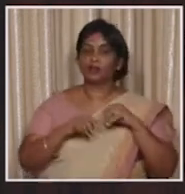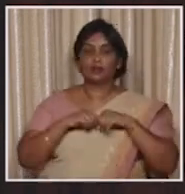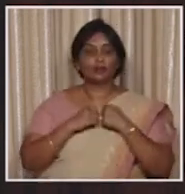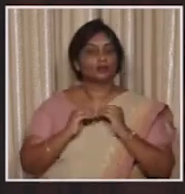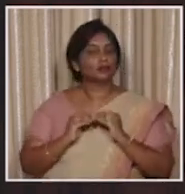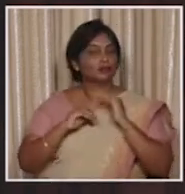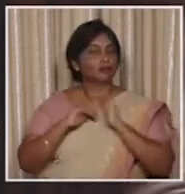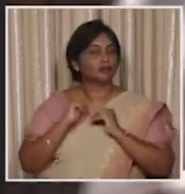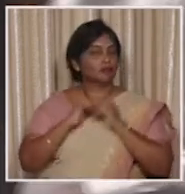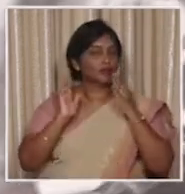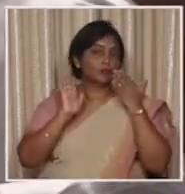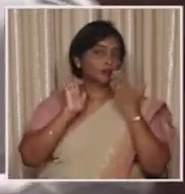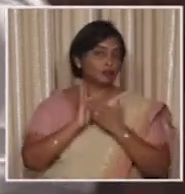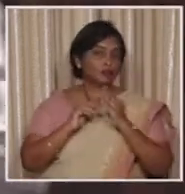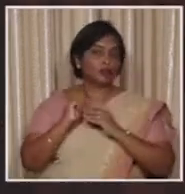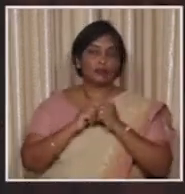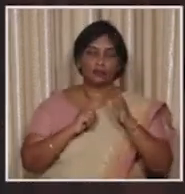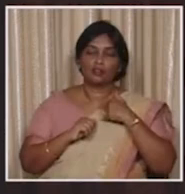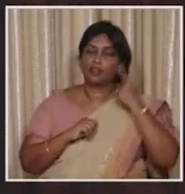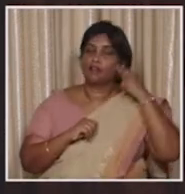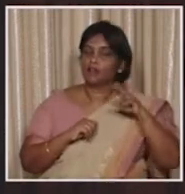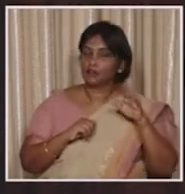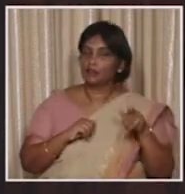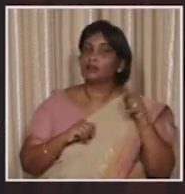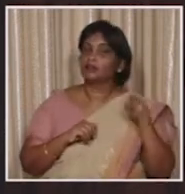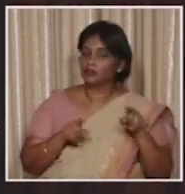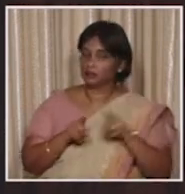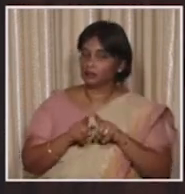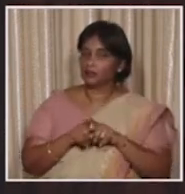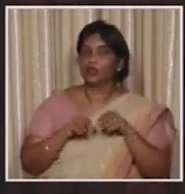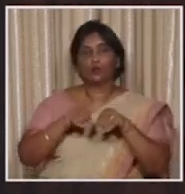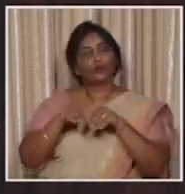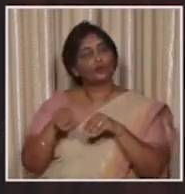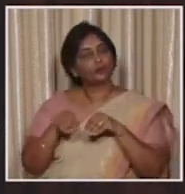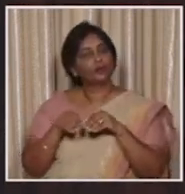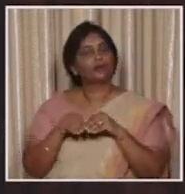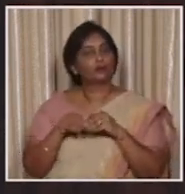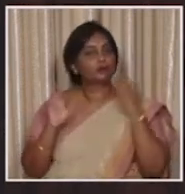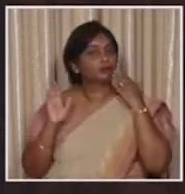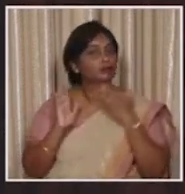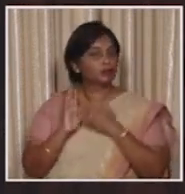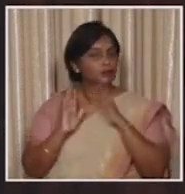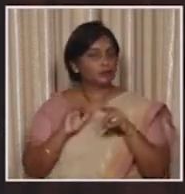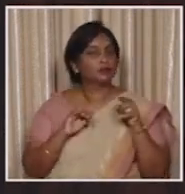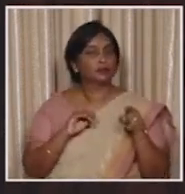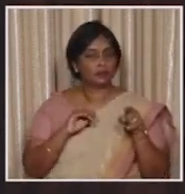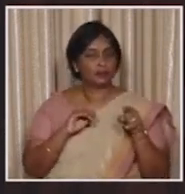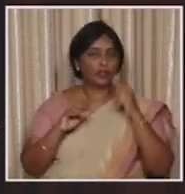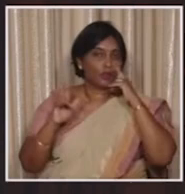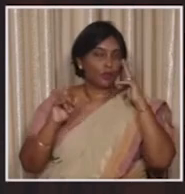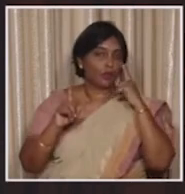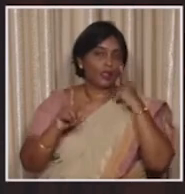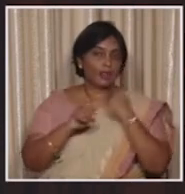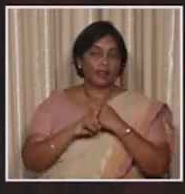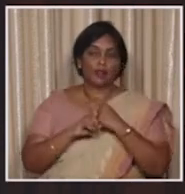திட்டங்களை உருவாக்குவார்னு. அதே மாதிரி விவசாயத்துறையை பொறுத்தளவில் நுவர்லியா மாவட்டத்தில் தான் கூடுதலான விவசாயிகள் மரகரிகள் இருக்கின்றது. அந்த